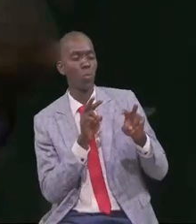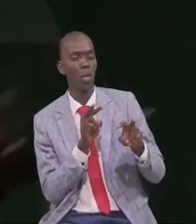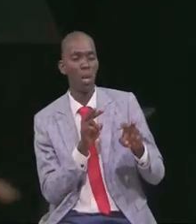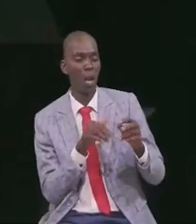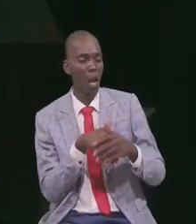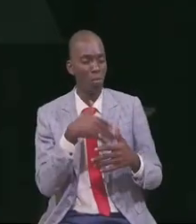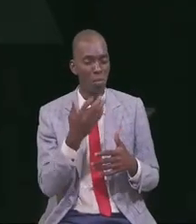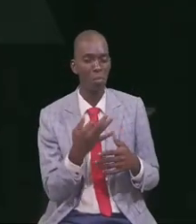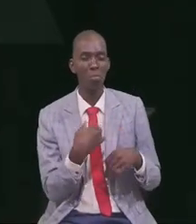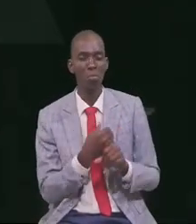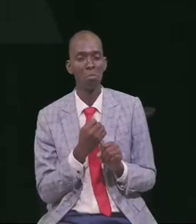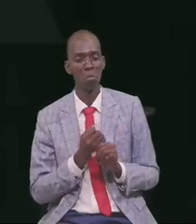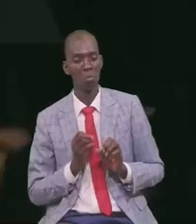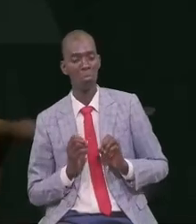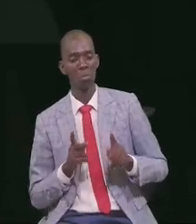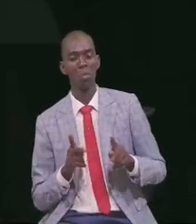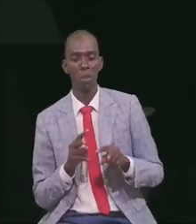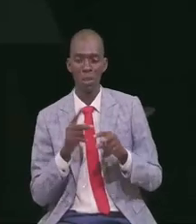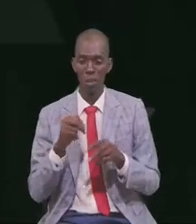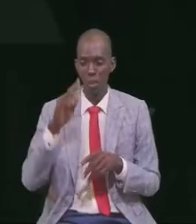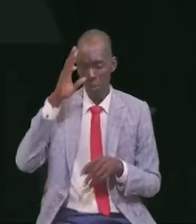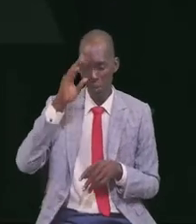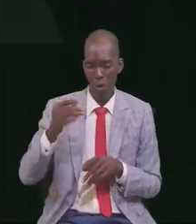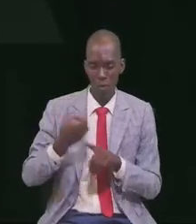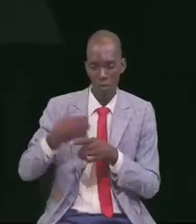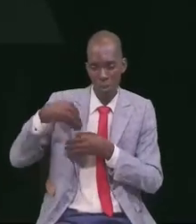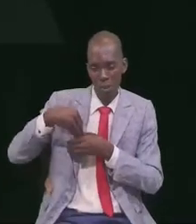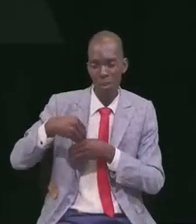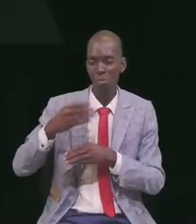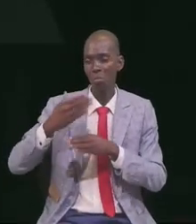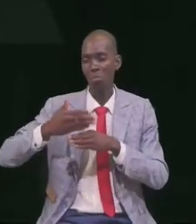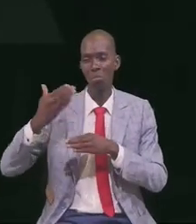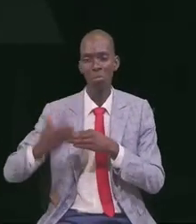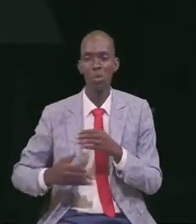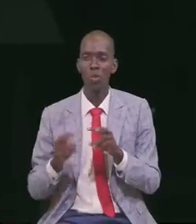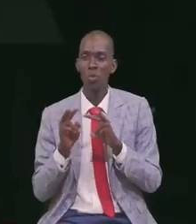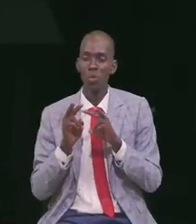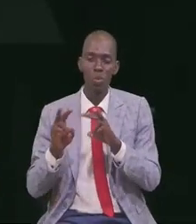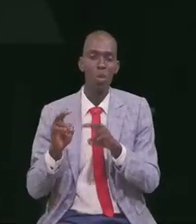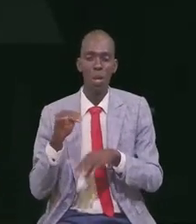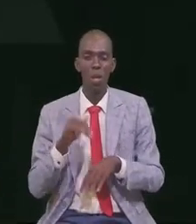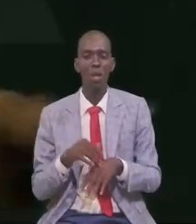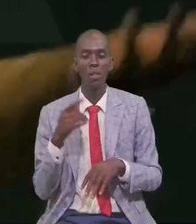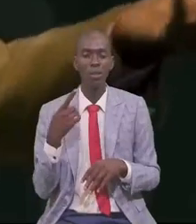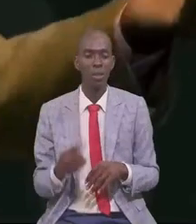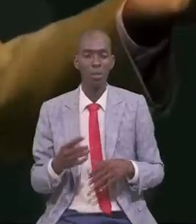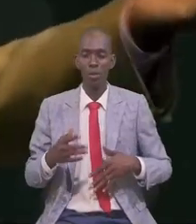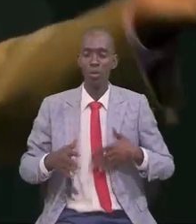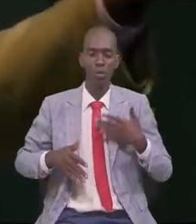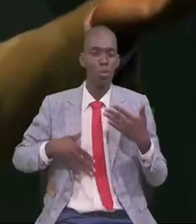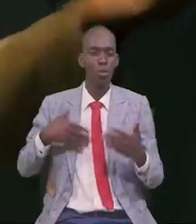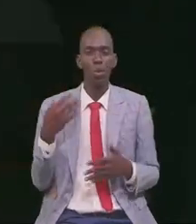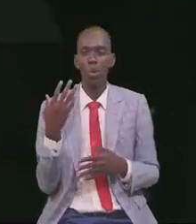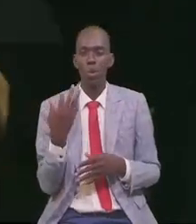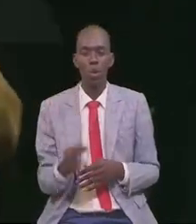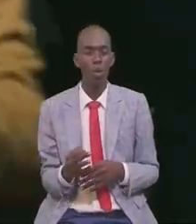Regardez-le à l'intérieur, guéri. Regardez son visage, sa foi, avec la joie qu'il a reçu